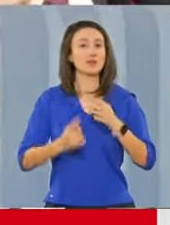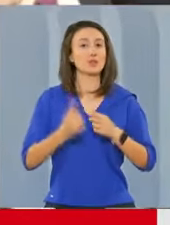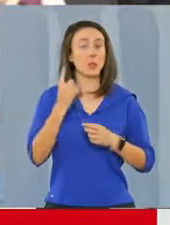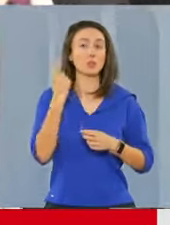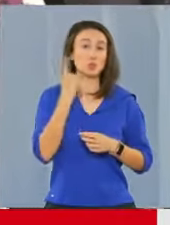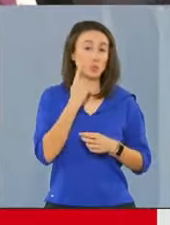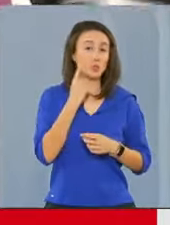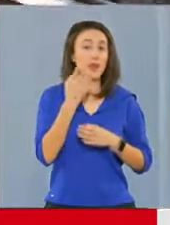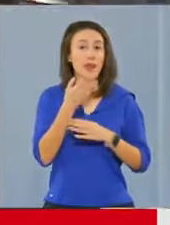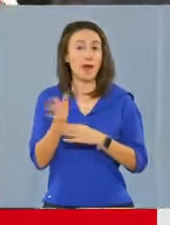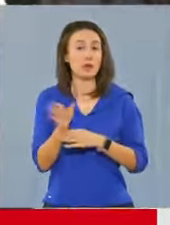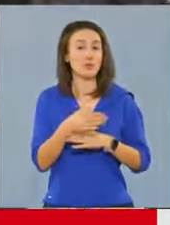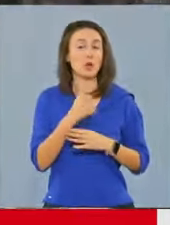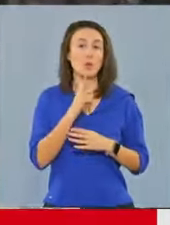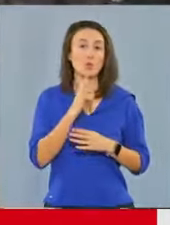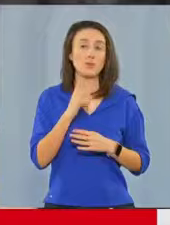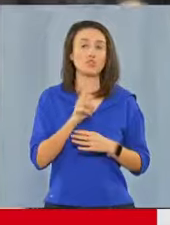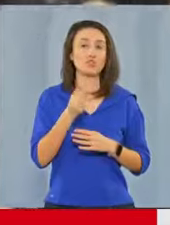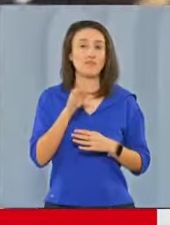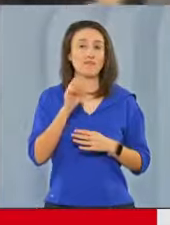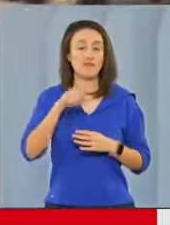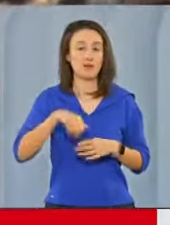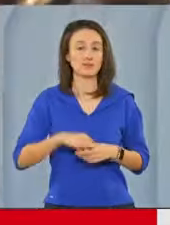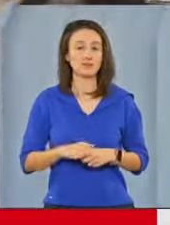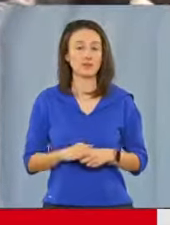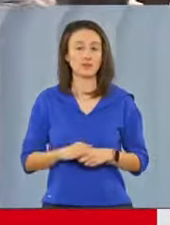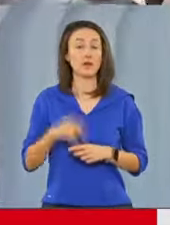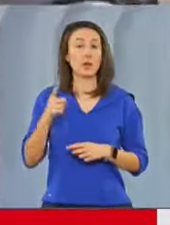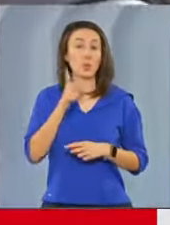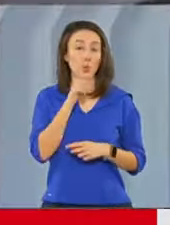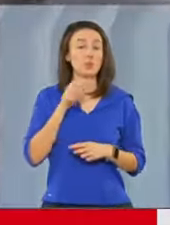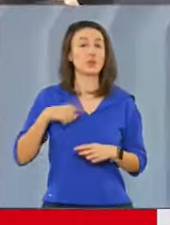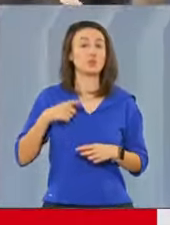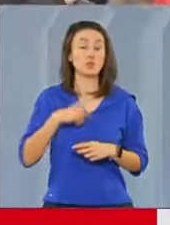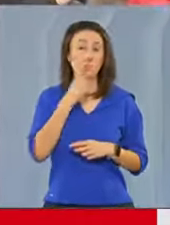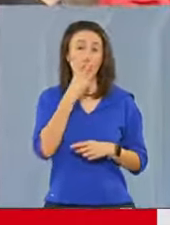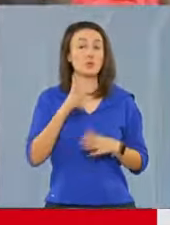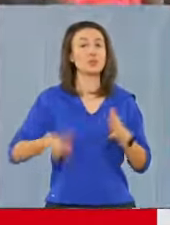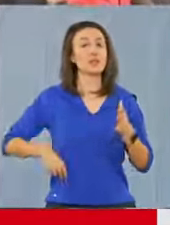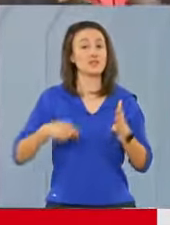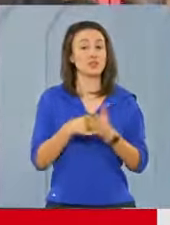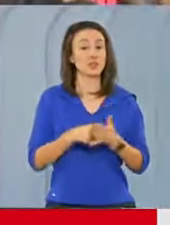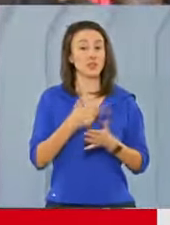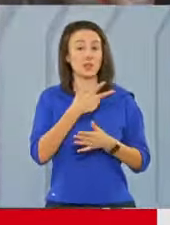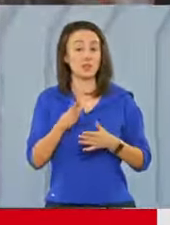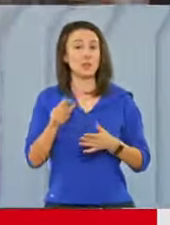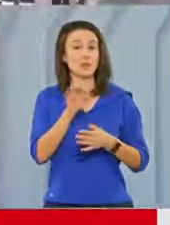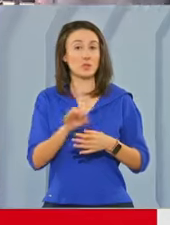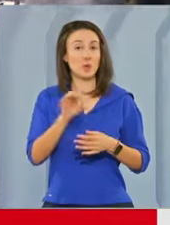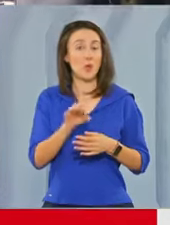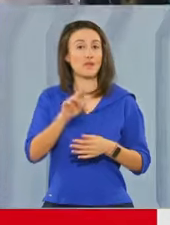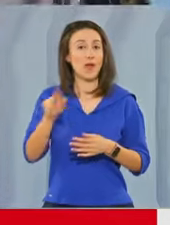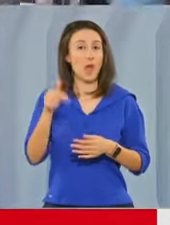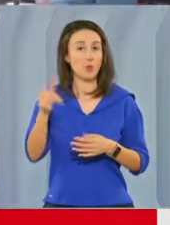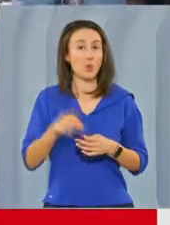O rușine națională o numește Ștefan Edveș, acolo unde sunt prevăzute, iată, investiții de peste 300 de milioane